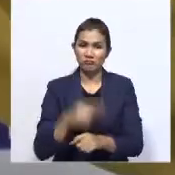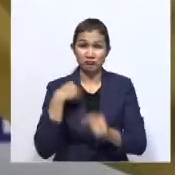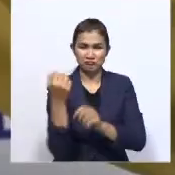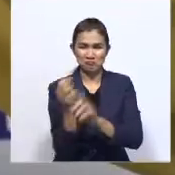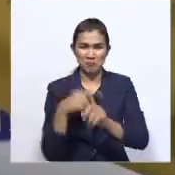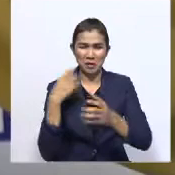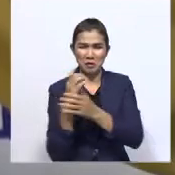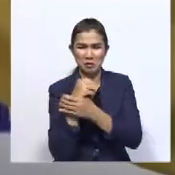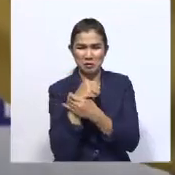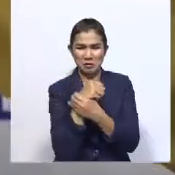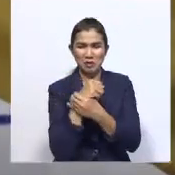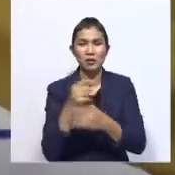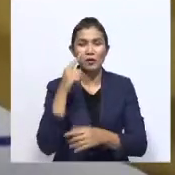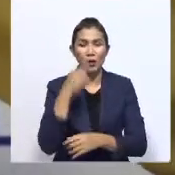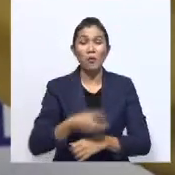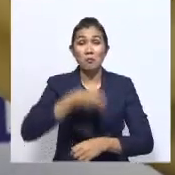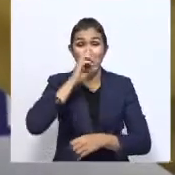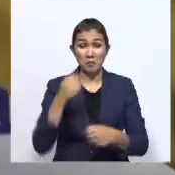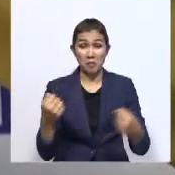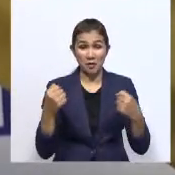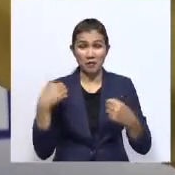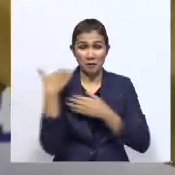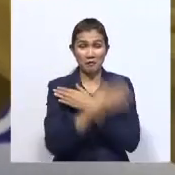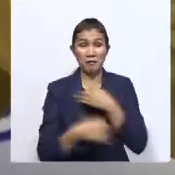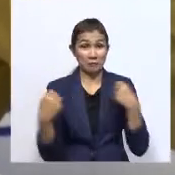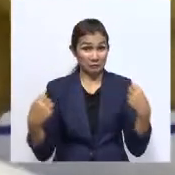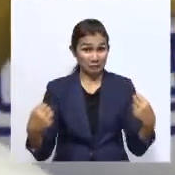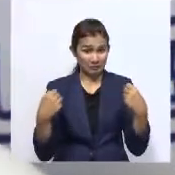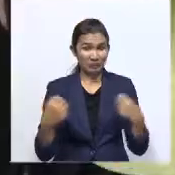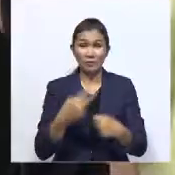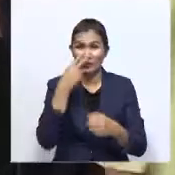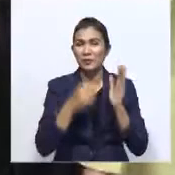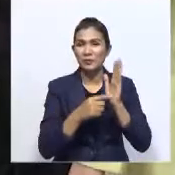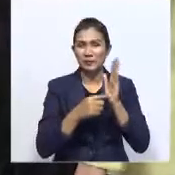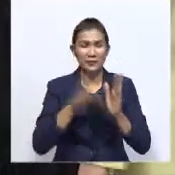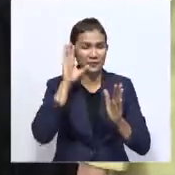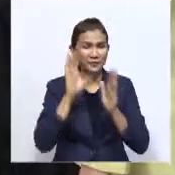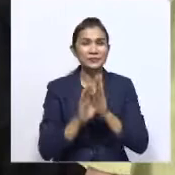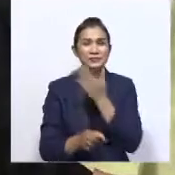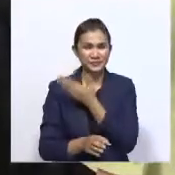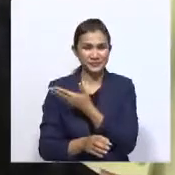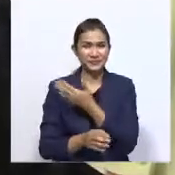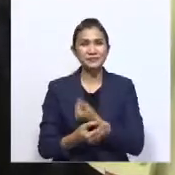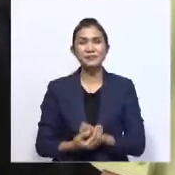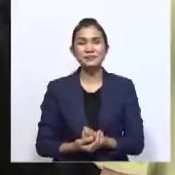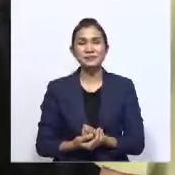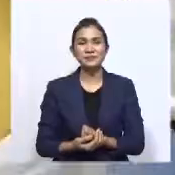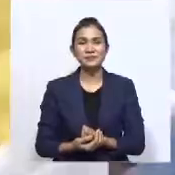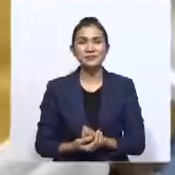ดข้อโชว์กันด้วยนะคะว่าดื่มนมแล้วเนี่ยจะทำให้ร่างกายแข็งแรงอ่ะไปดูภาพบรรยากาศเต็มๆกันเลยค่ะ